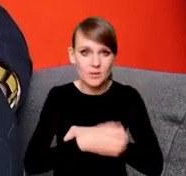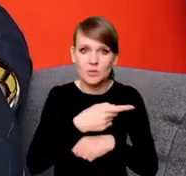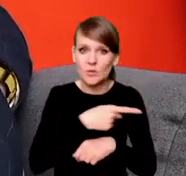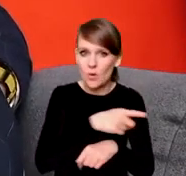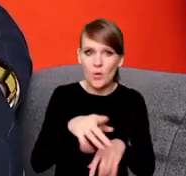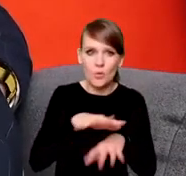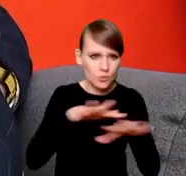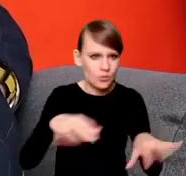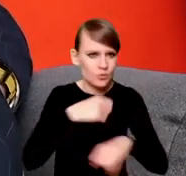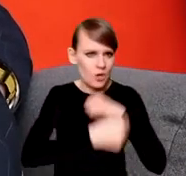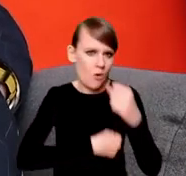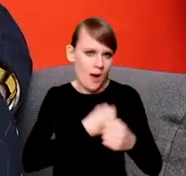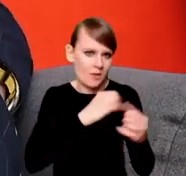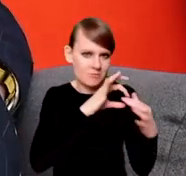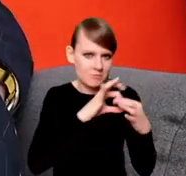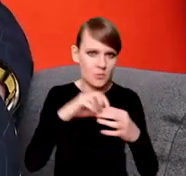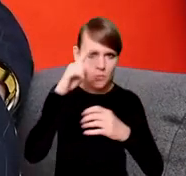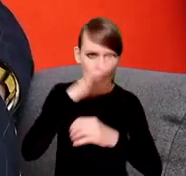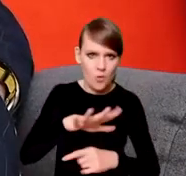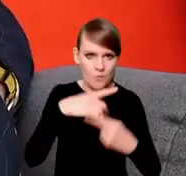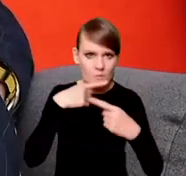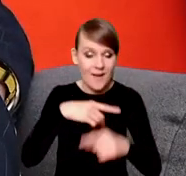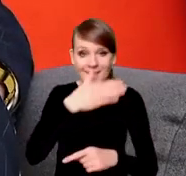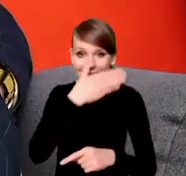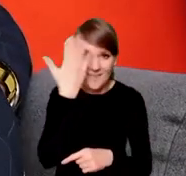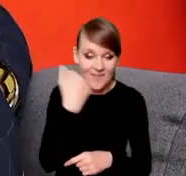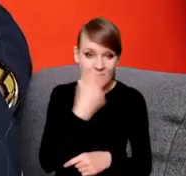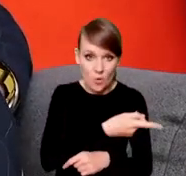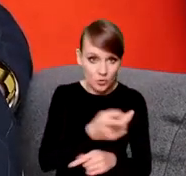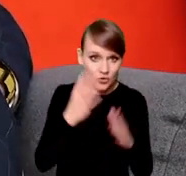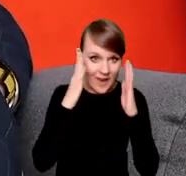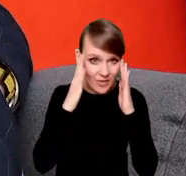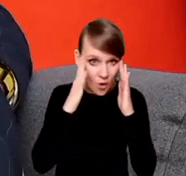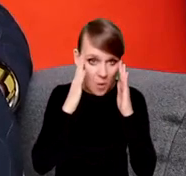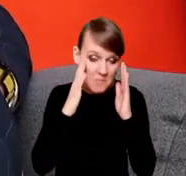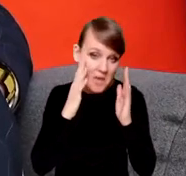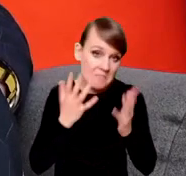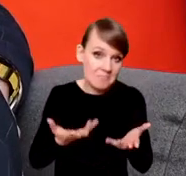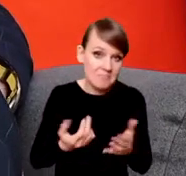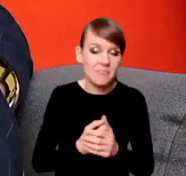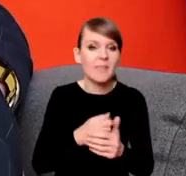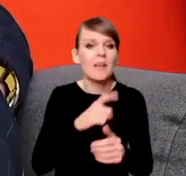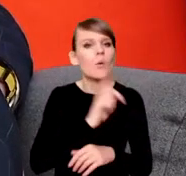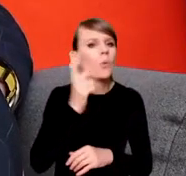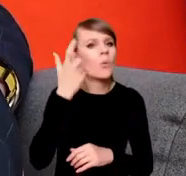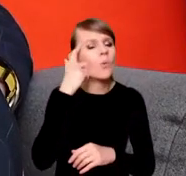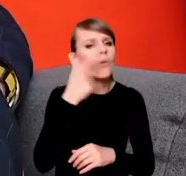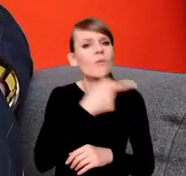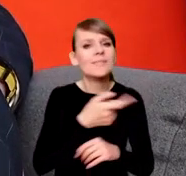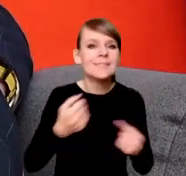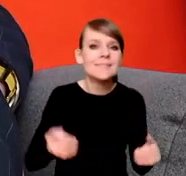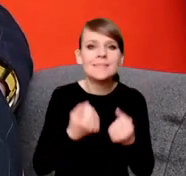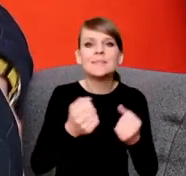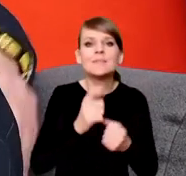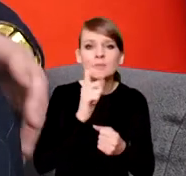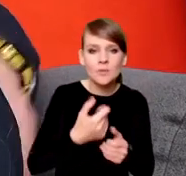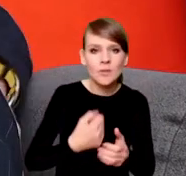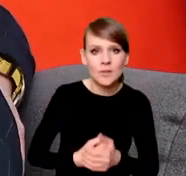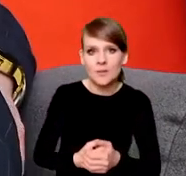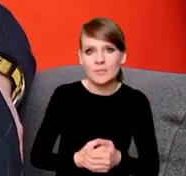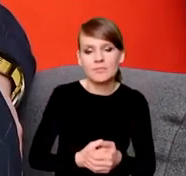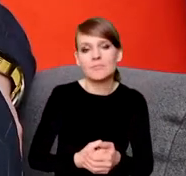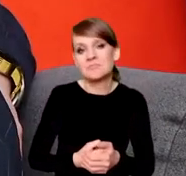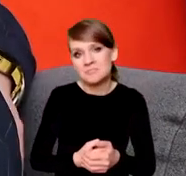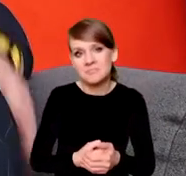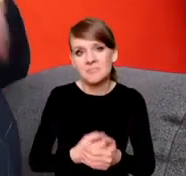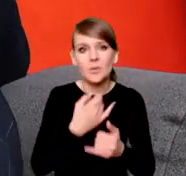w ramach społecznej odpowiedzialności. Nie wiem, czy oni to robią świadomie, bo taką naczelną inicjatywą są oczywiście wszystkie inicjatywy, wszystkie